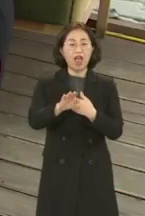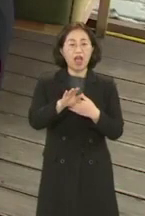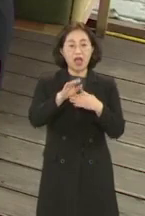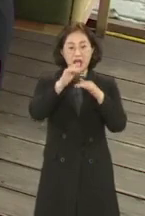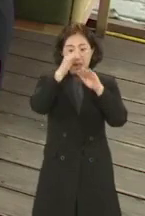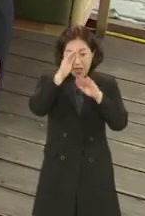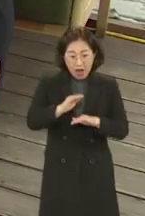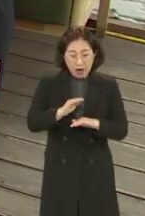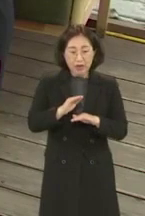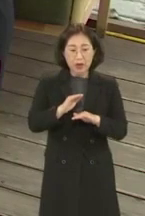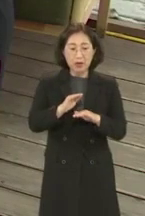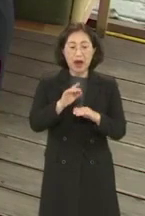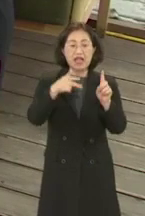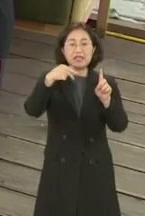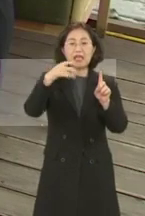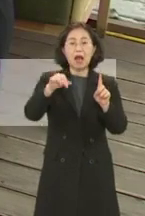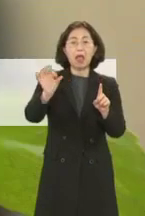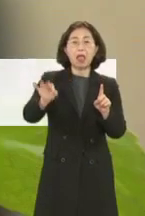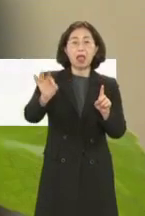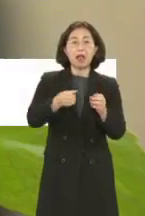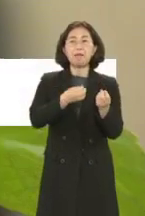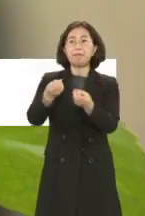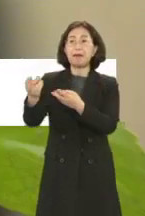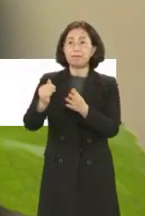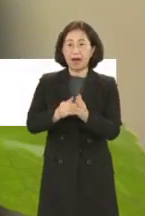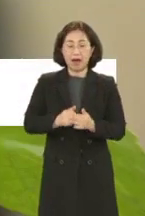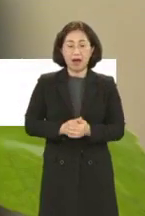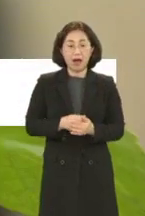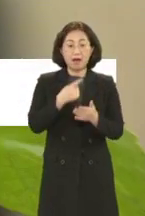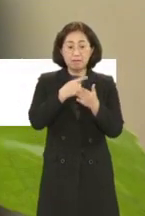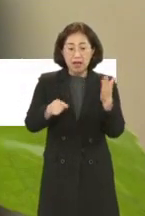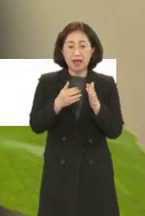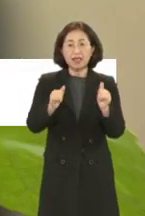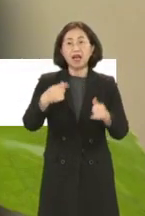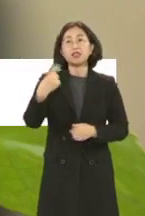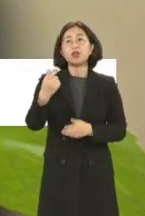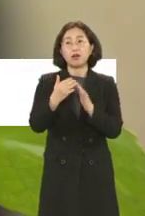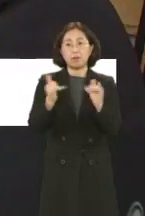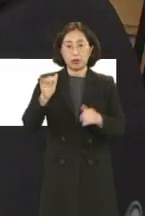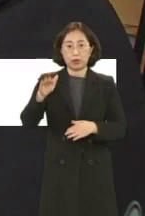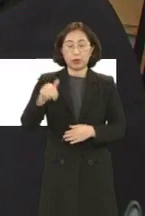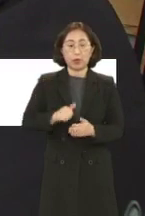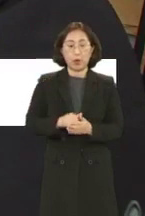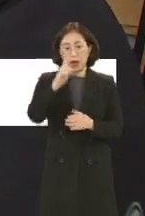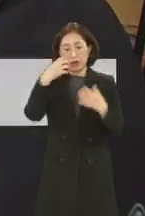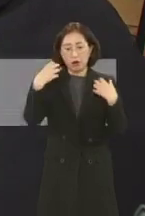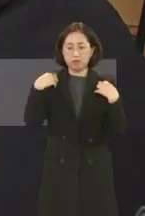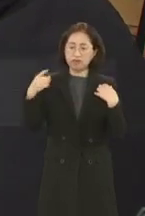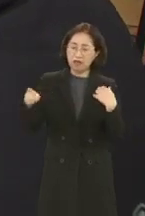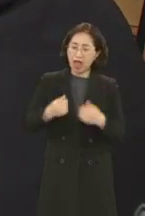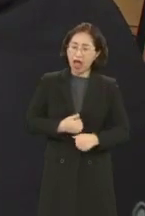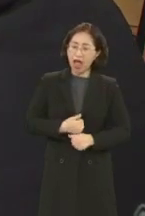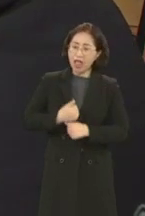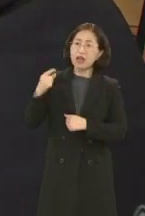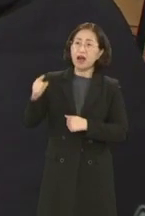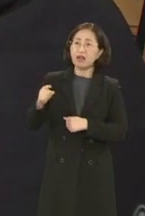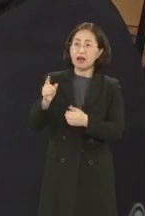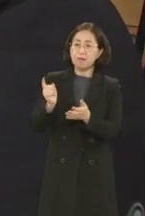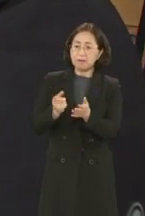전부였습니다. 전국에서 피해자가 최소 천여 명에 달할 걸로 보입니다. 피해자들은 정부의 안일한 대응에 분통을